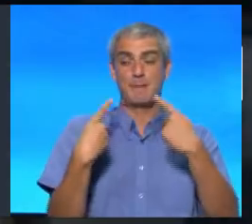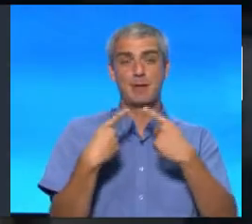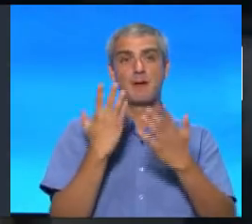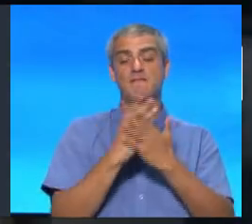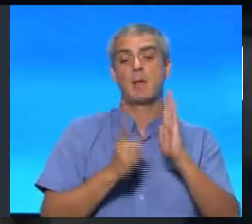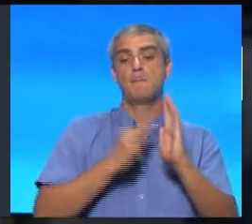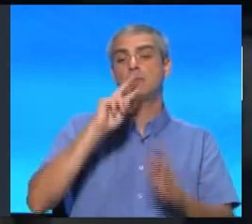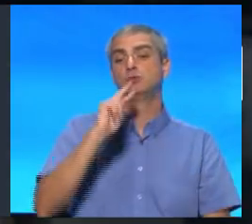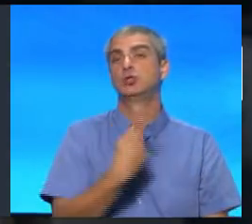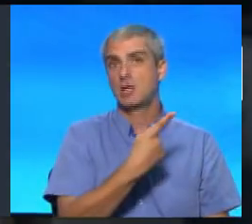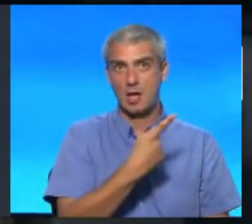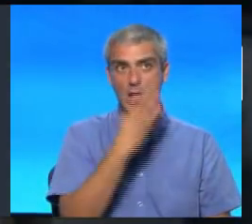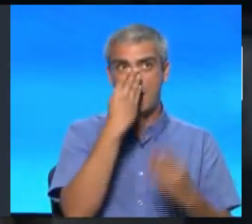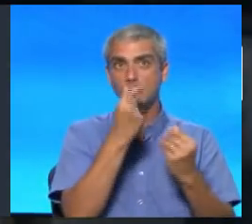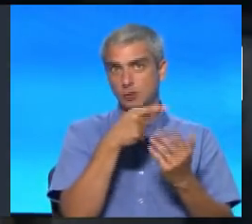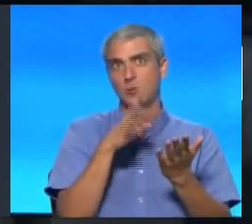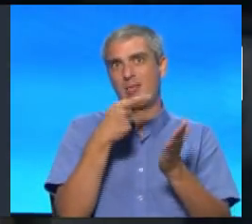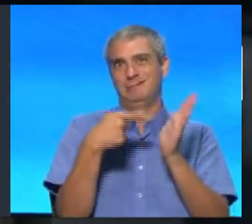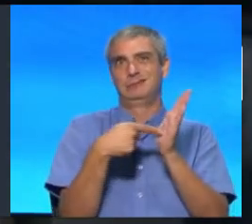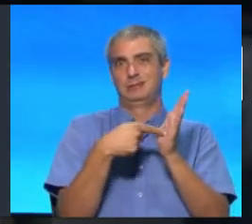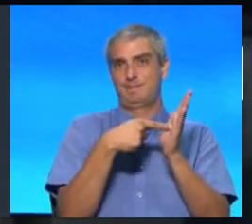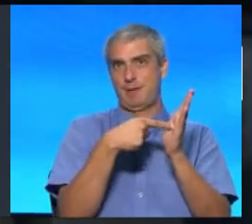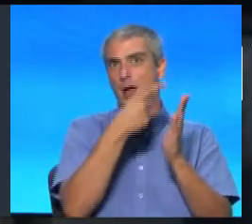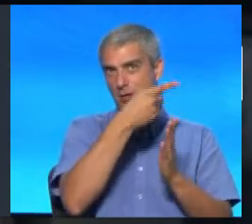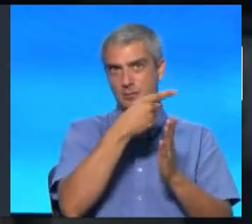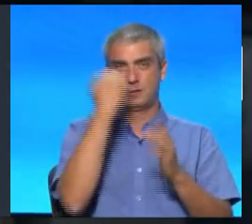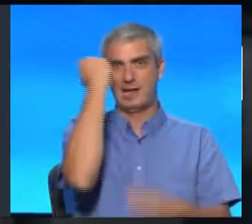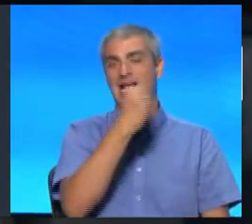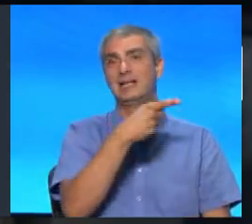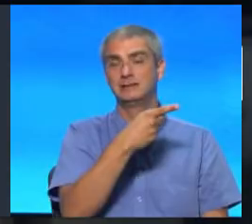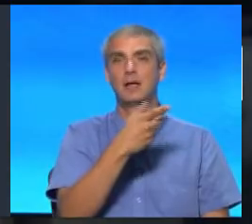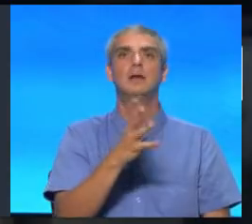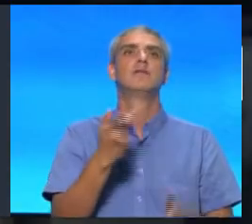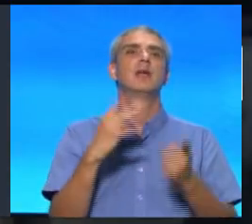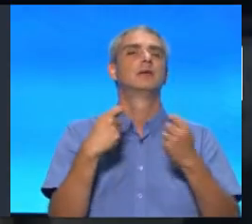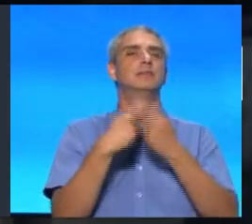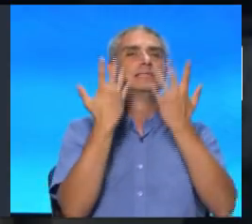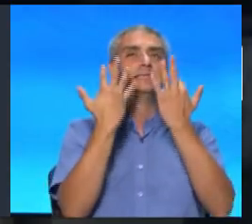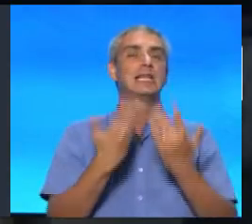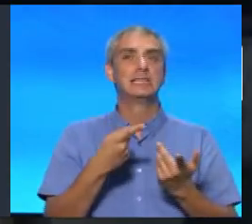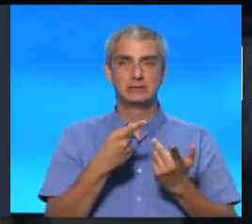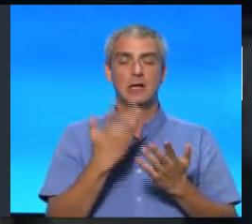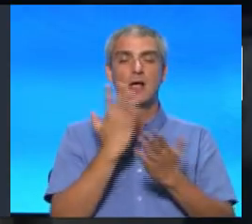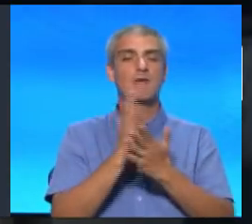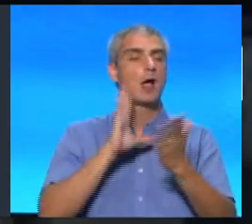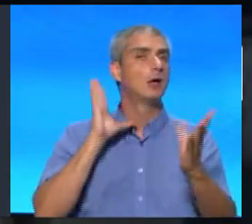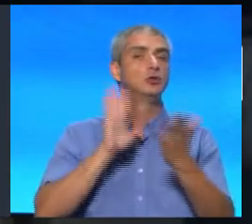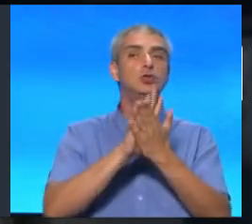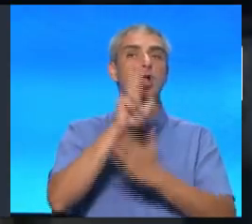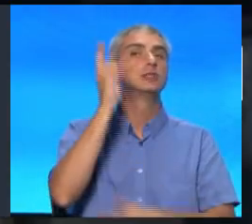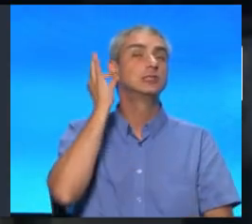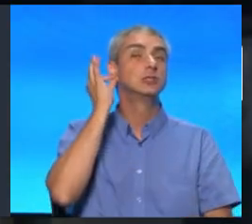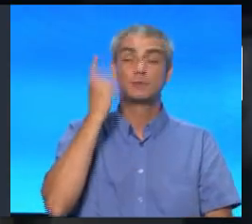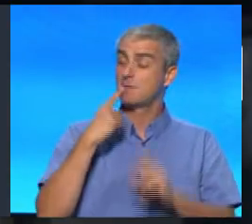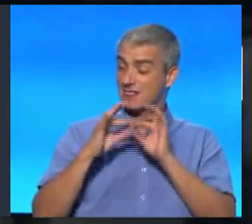על פי החשד לעובדה הזאת יש קשר לרצח הזה. ובאשר לסטטיסטיקה, מיכל, 13 נשים נרצחו